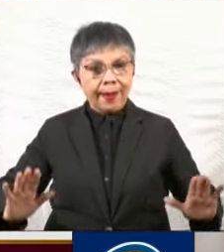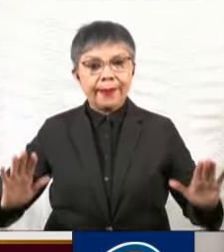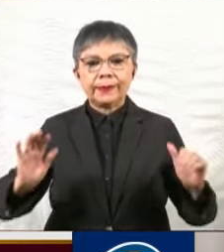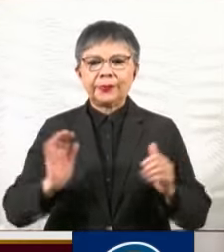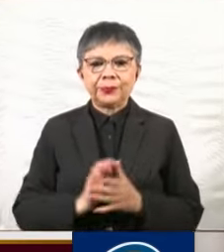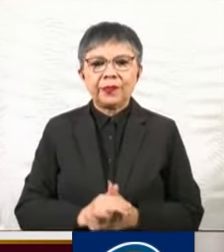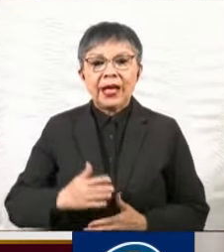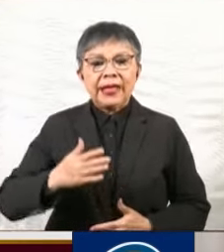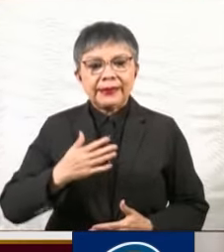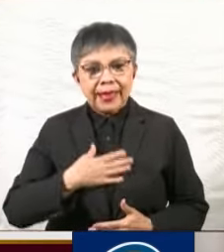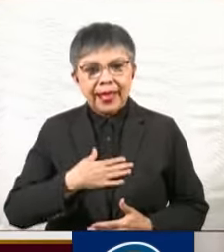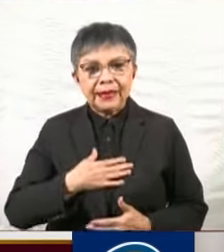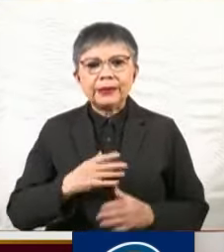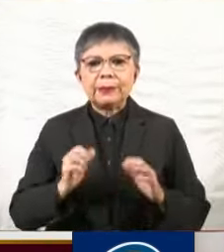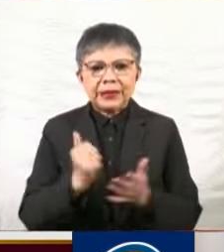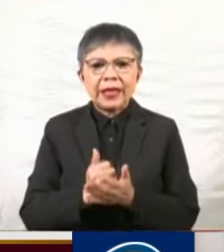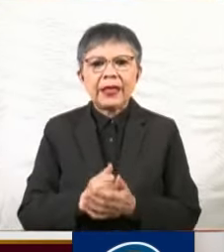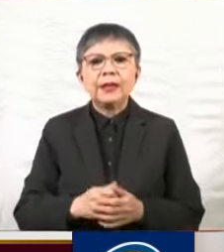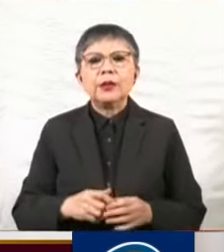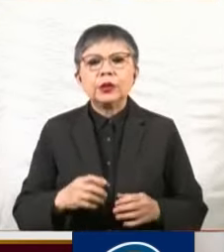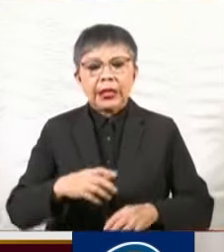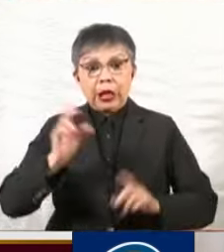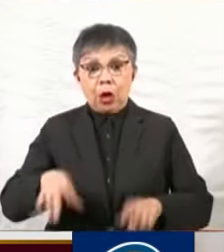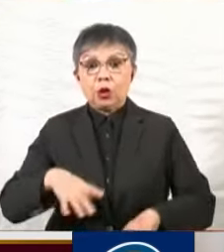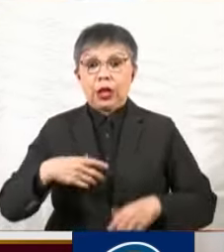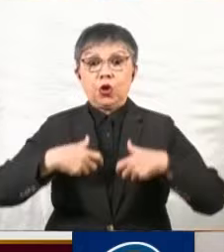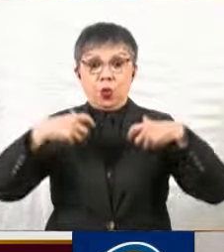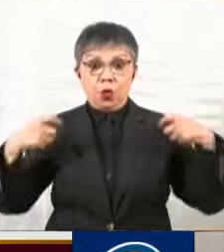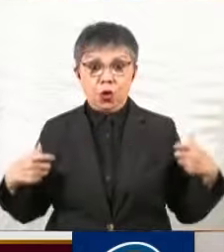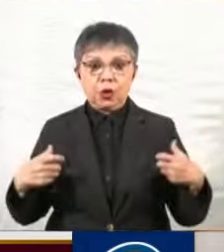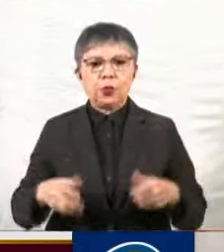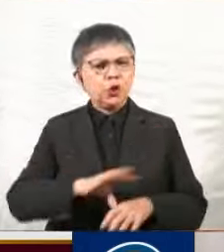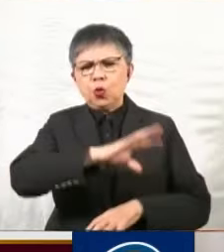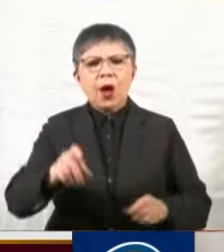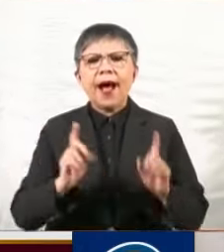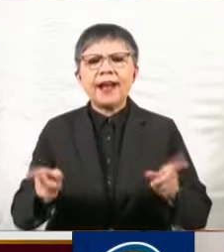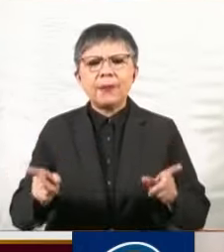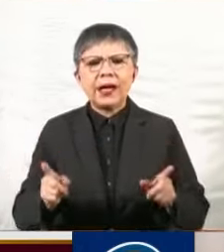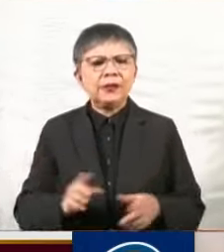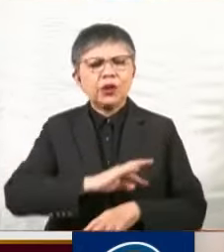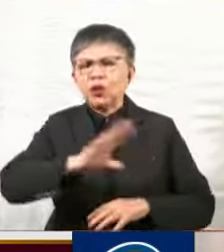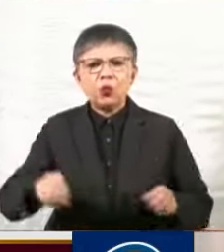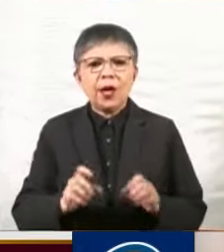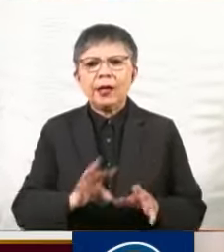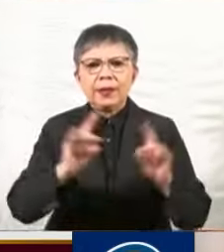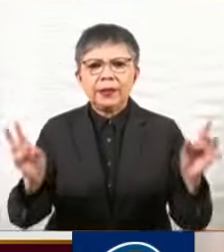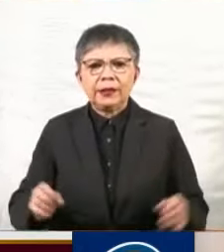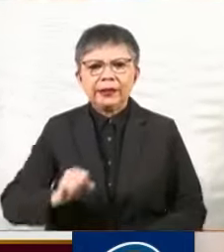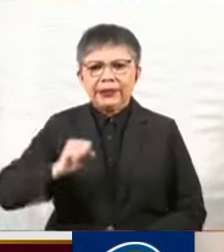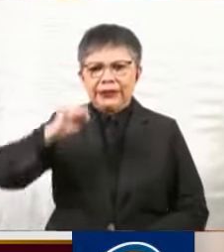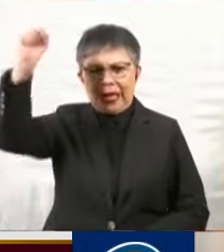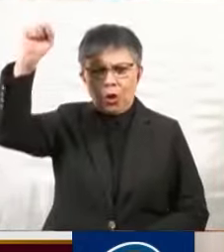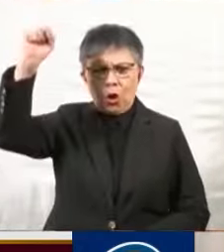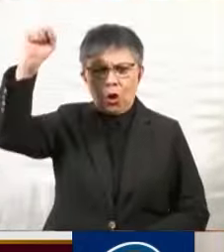terpenuhi saya akan menjadi pemimpin Gubernur bagi semua golongan semua agama dan bagi semuanya Jakarta